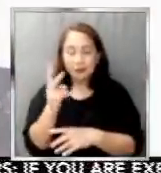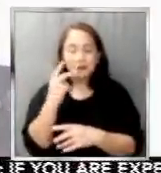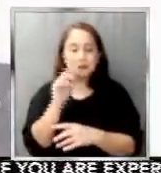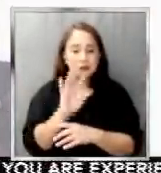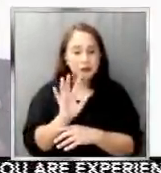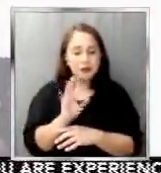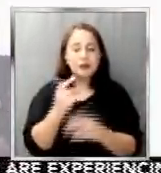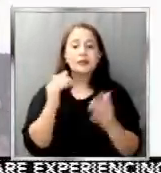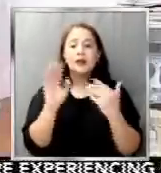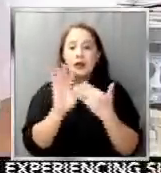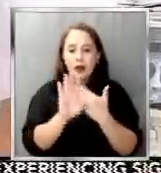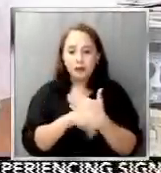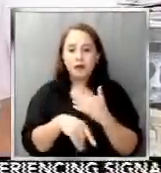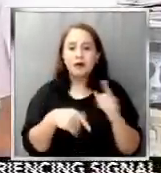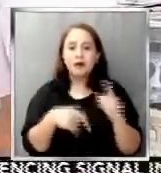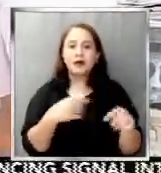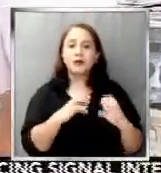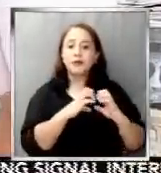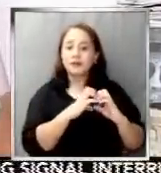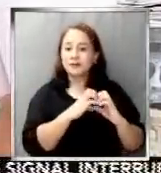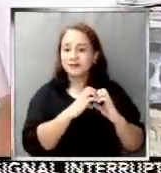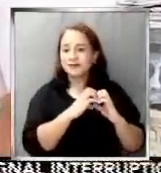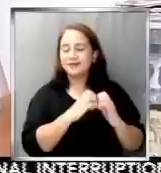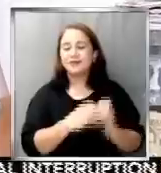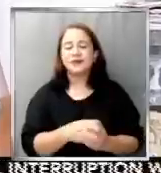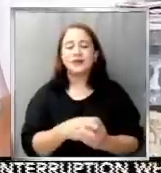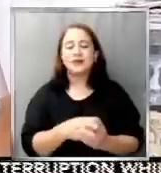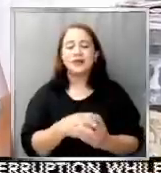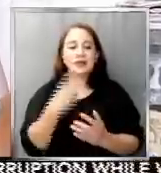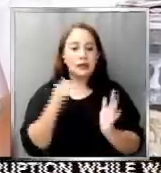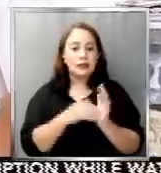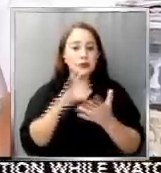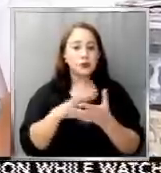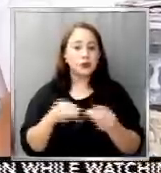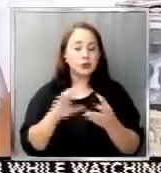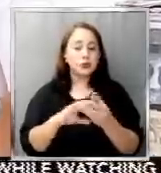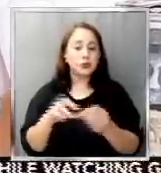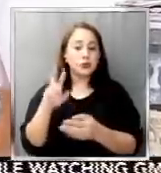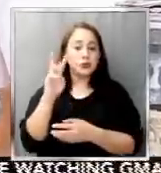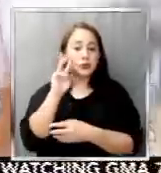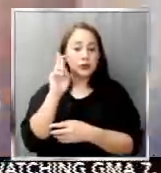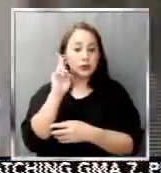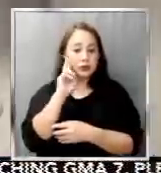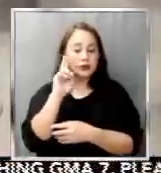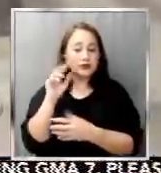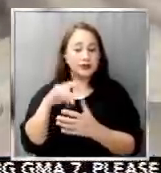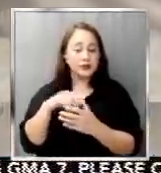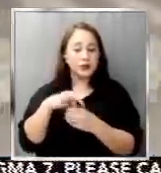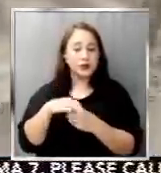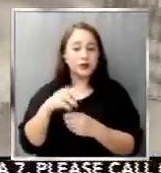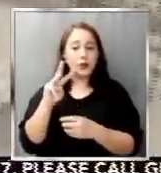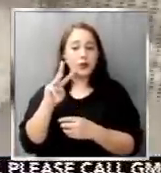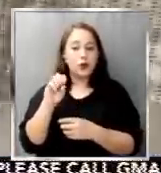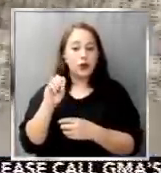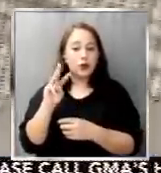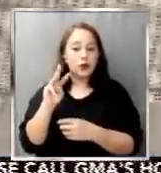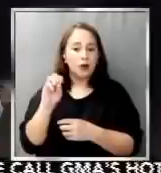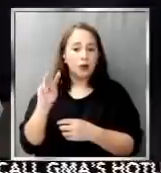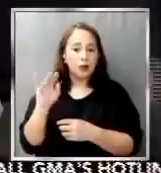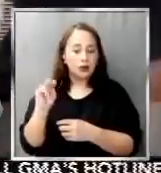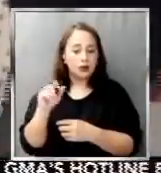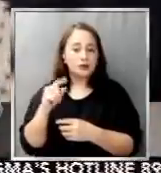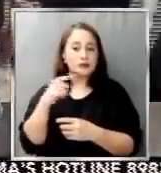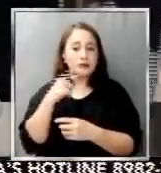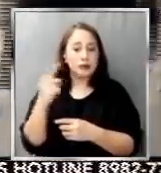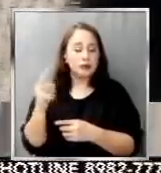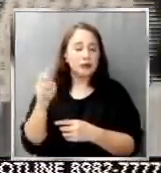sa Kapuso Network. Una itong naikwento ni Willy Revillame sa kanyang programang Wawawin. Ayon kay Kuya Will, nagkaroon